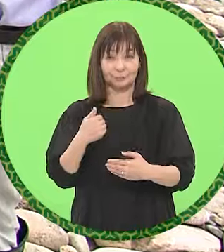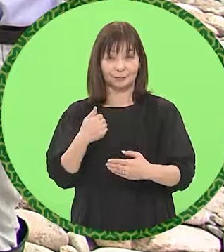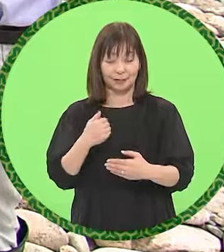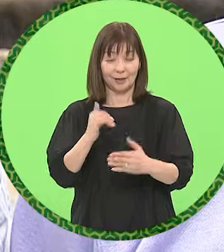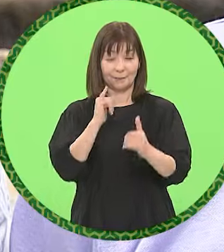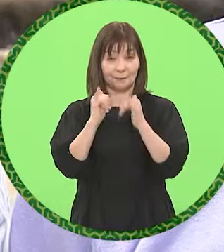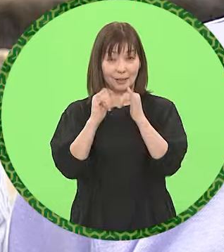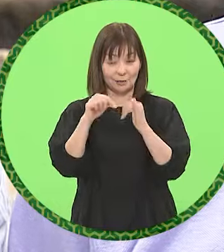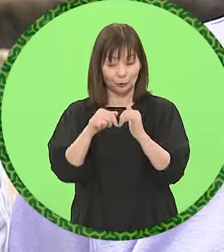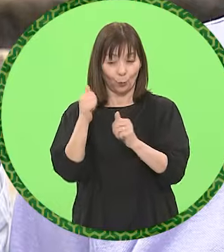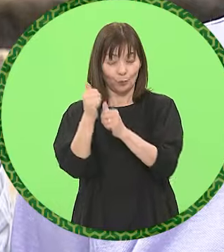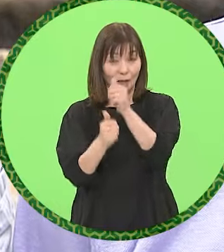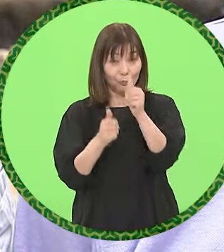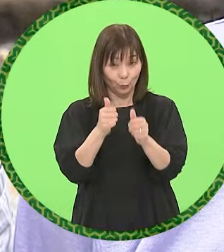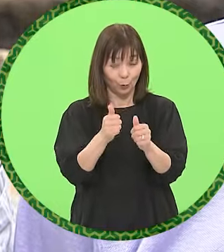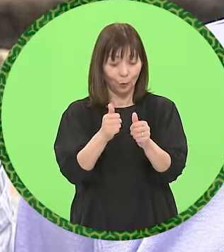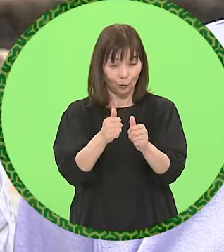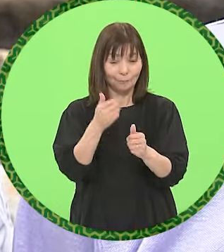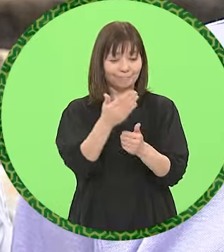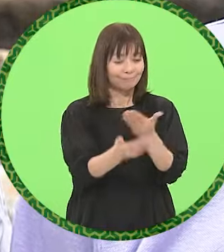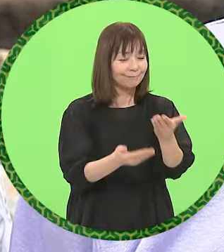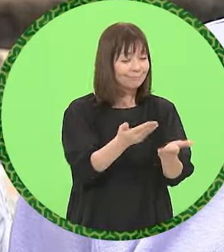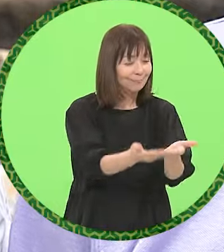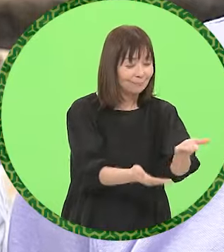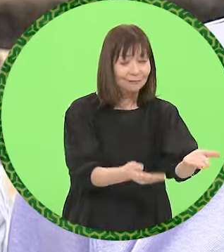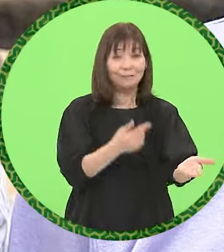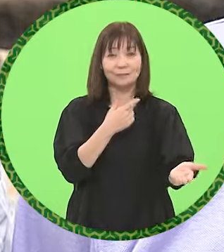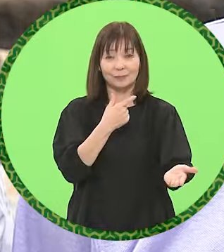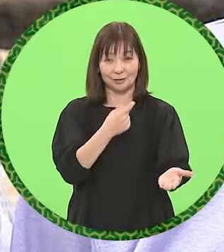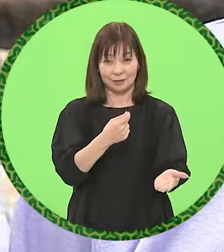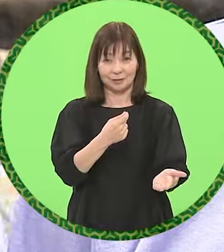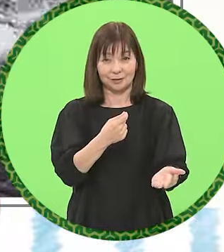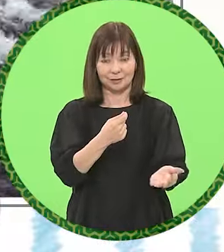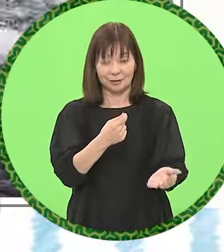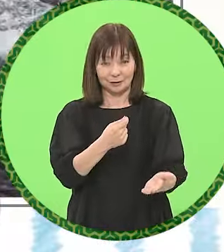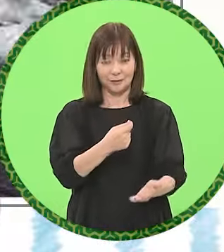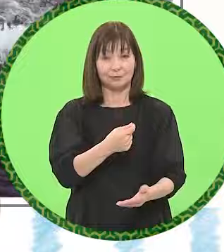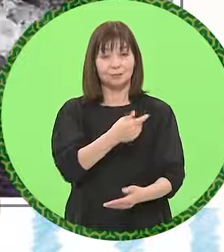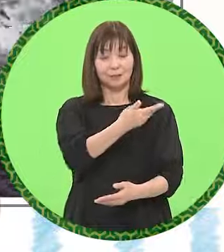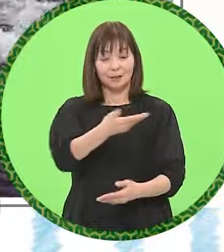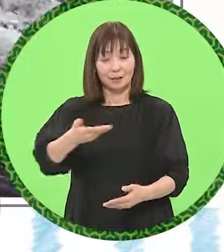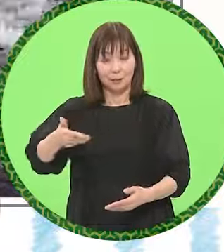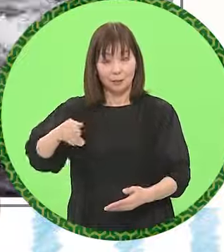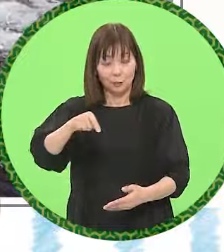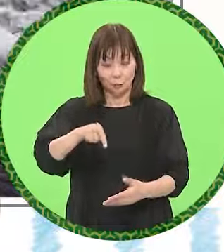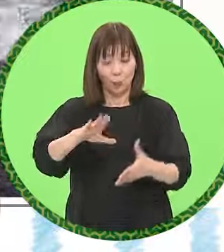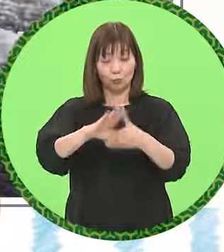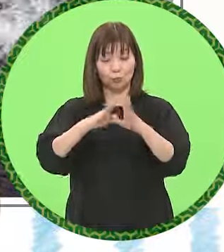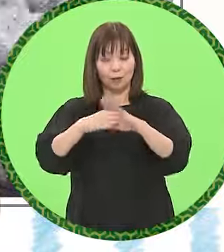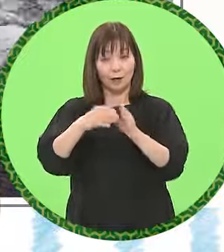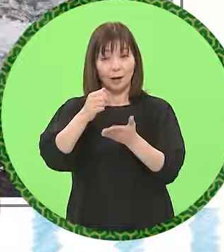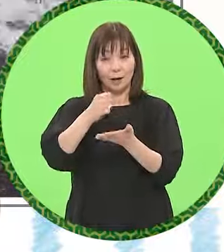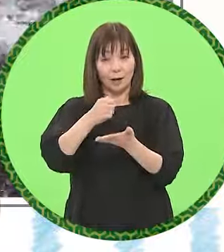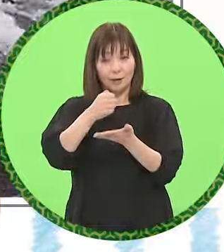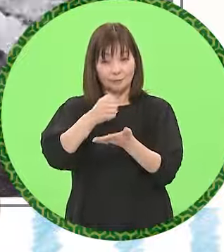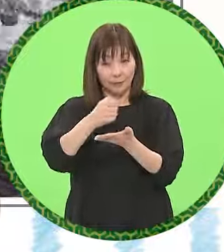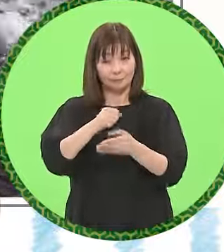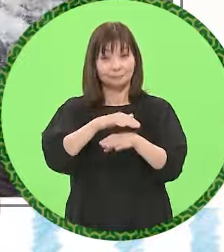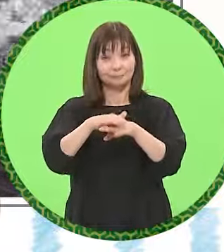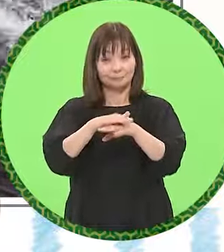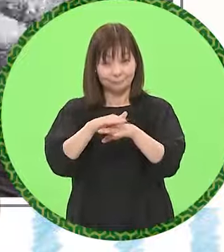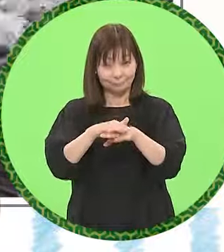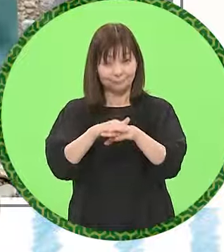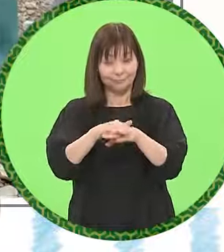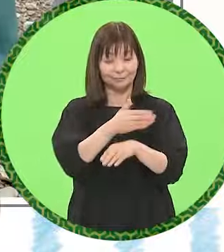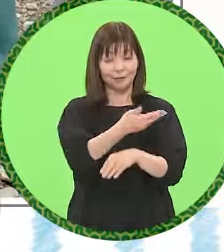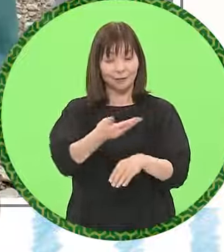に残し、美郷町の伝統をこれからも守っていきたいと思っています。郷の川の文化遺産を引き継ぎ、大人も子どもも